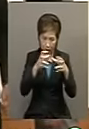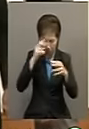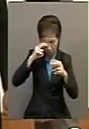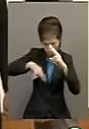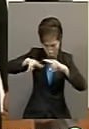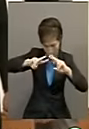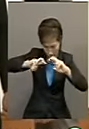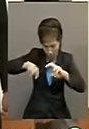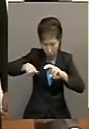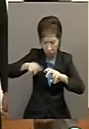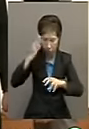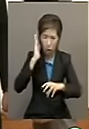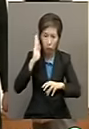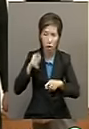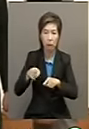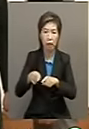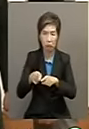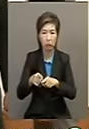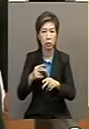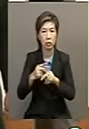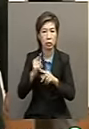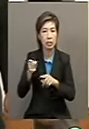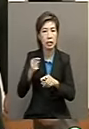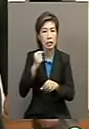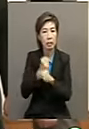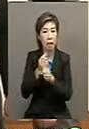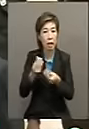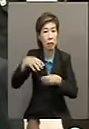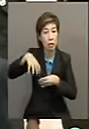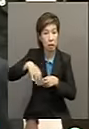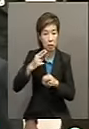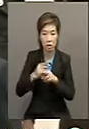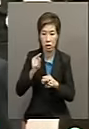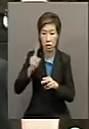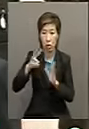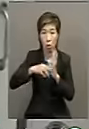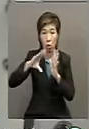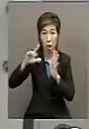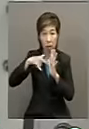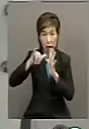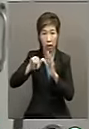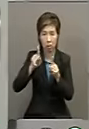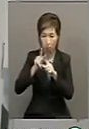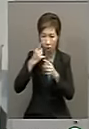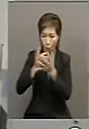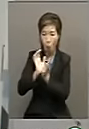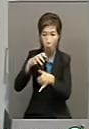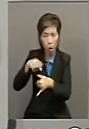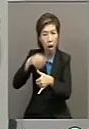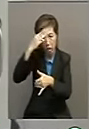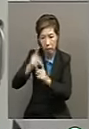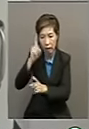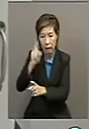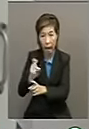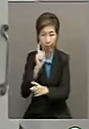ณีที่นายธวัชชัยอนุกูลอดีตเจ้าพนักงานกรมที่ดินพังงาเสียชีวิตระหว่างถูกควบคุมตัวกรรมการชุ